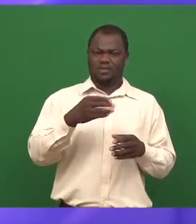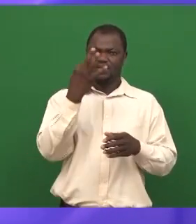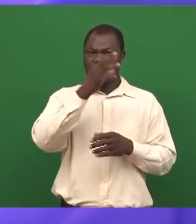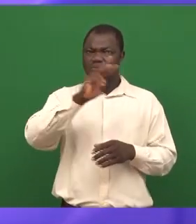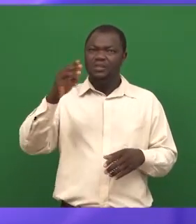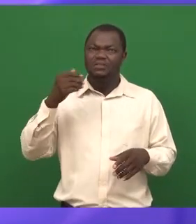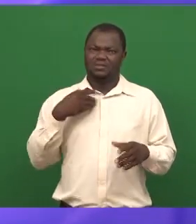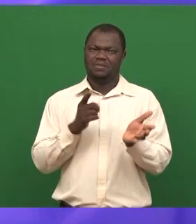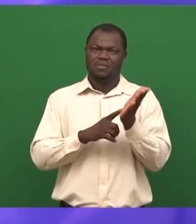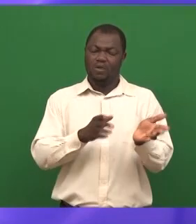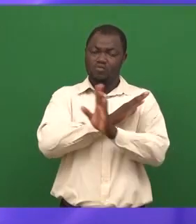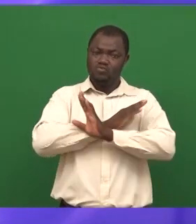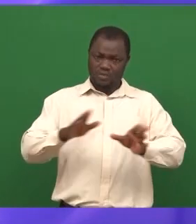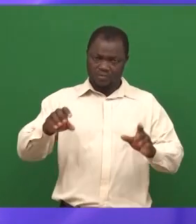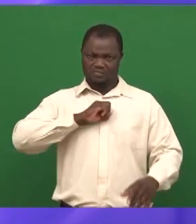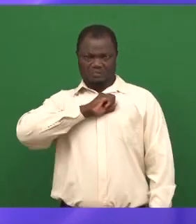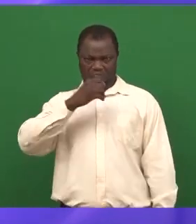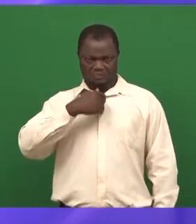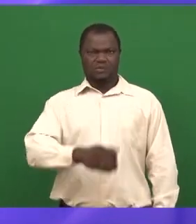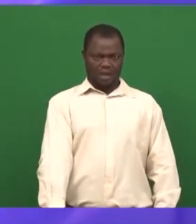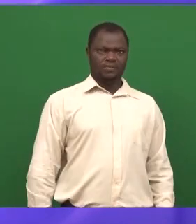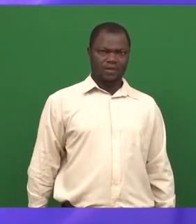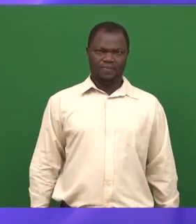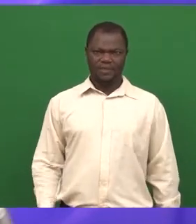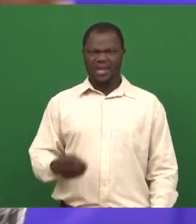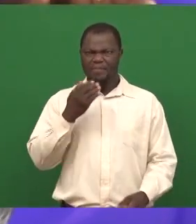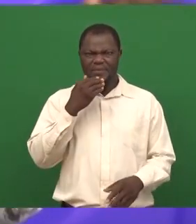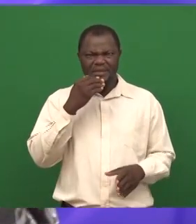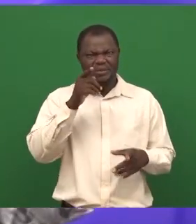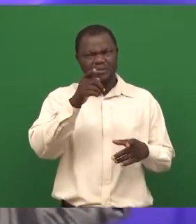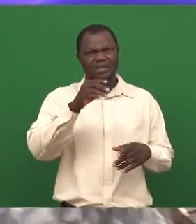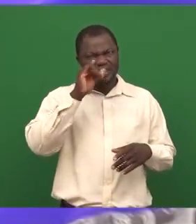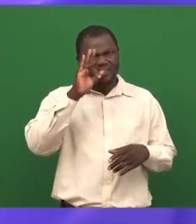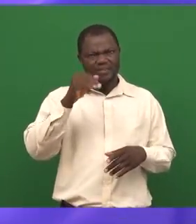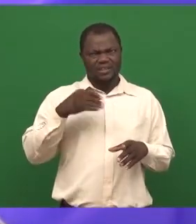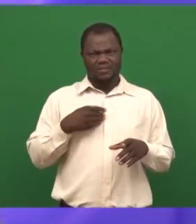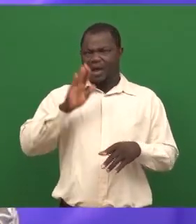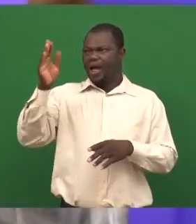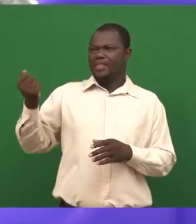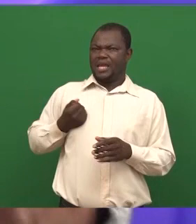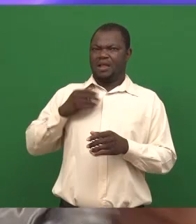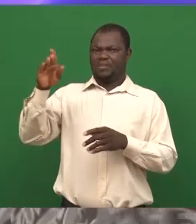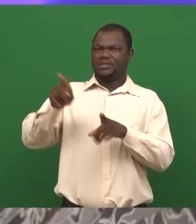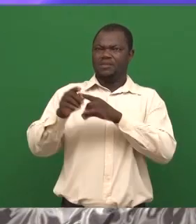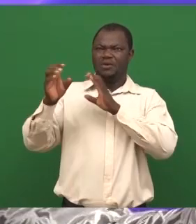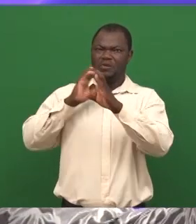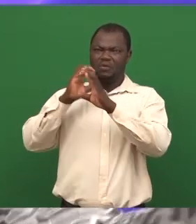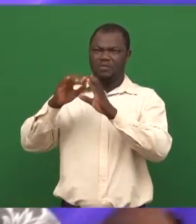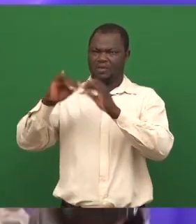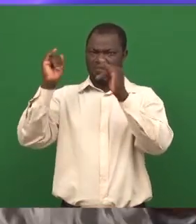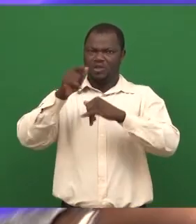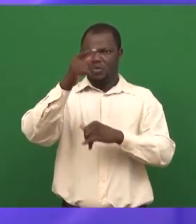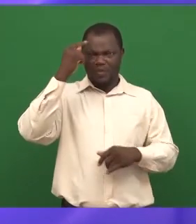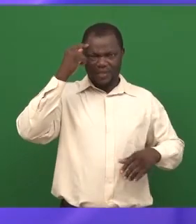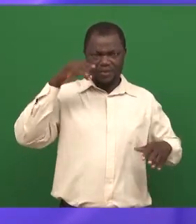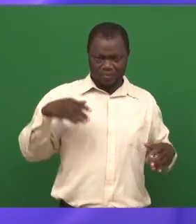weeks handitauri nomunhu ini. Munhu achirova dundundu. Mimba yako here? Ko kana vakazomhoreswa nevari panze, vakataura nevari panze,